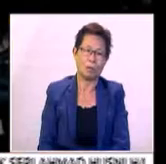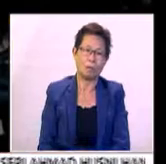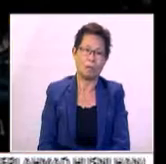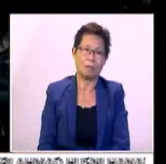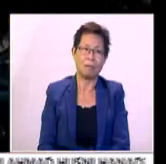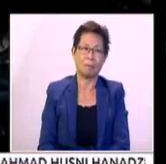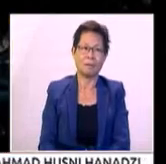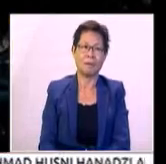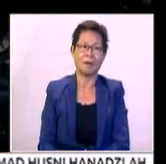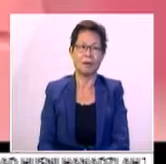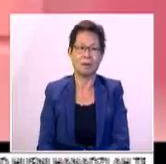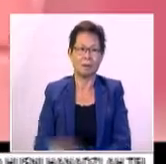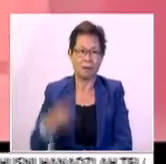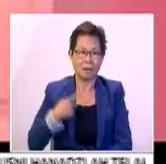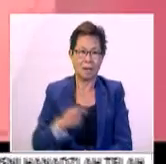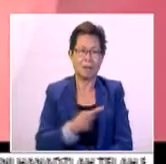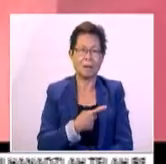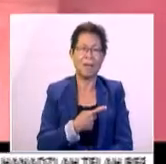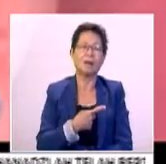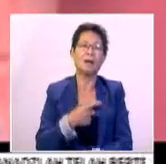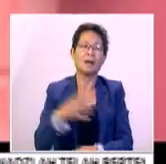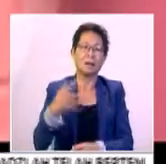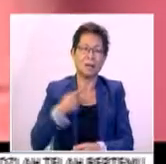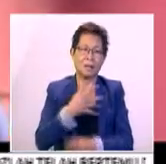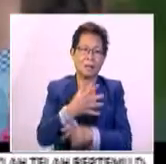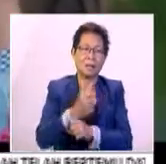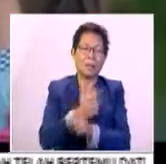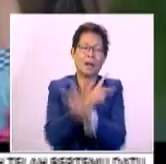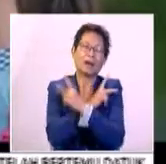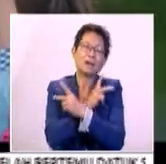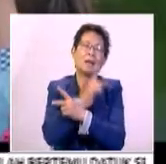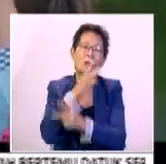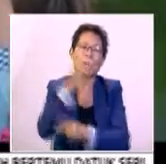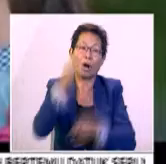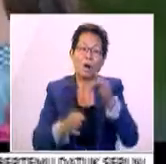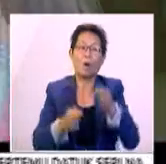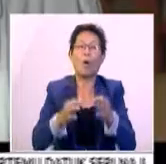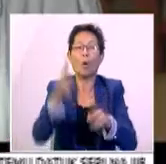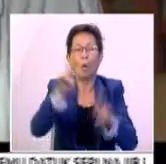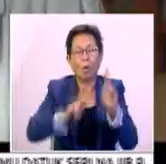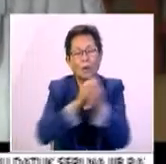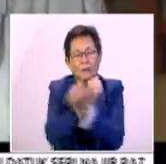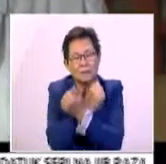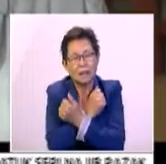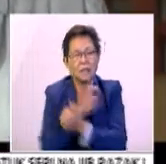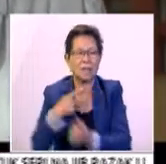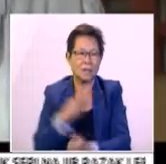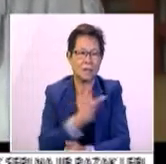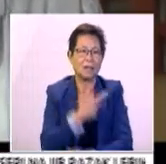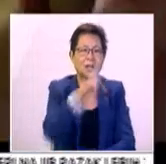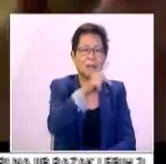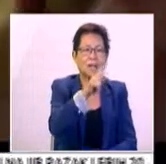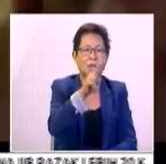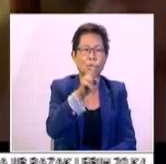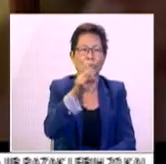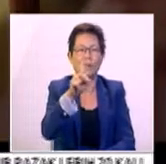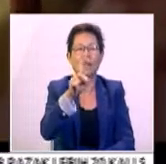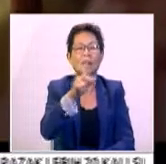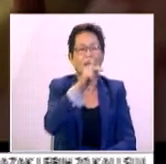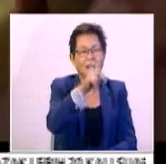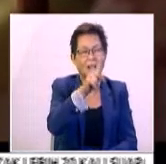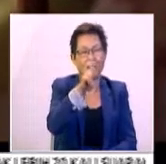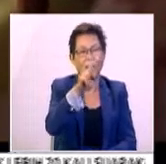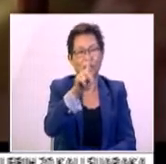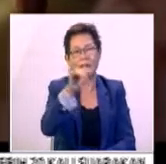Kata, kita dapat kasih sayang ibu kalau orang sayang kita. KUDIS.